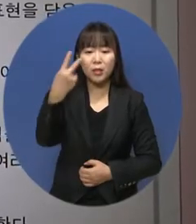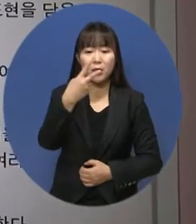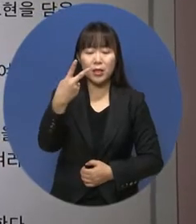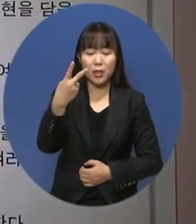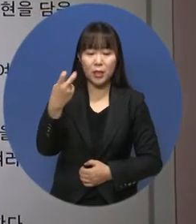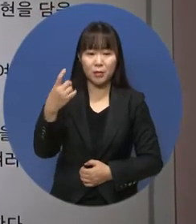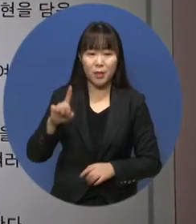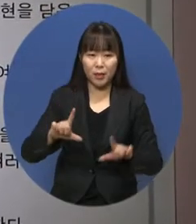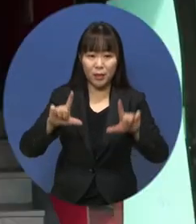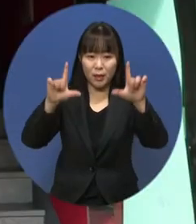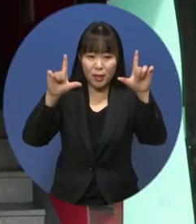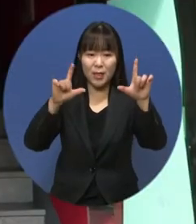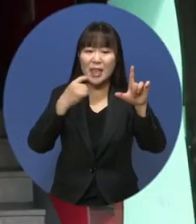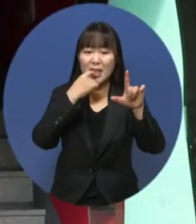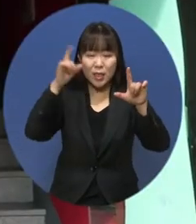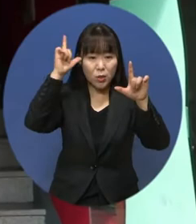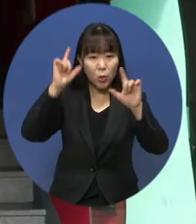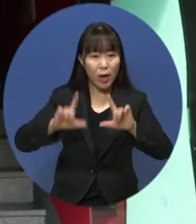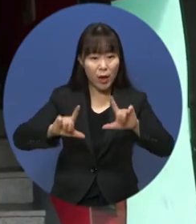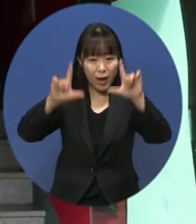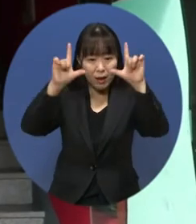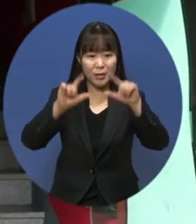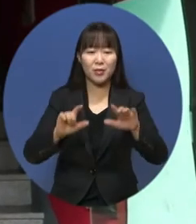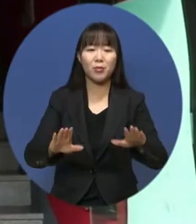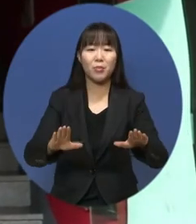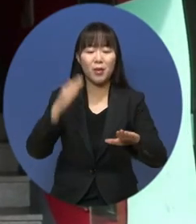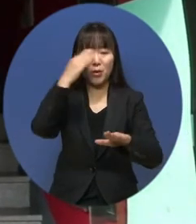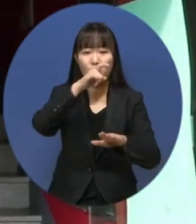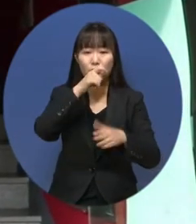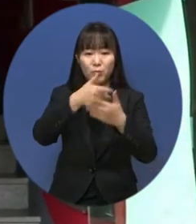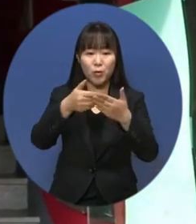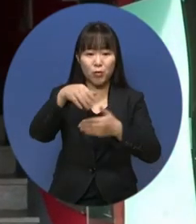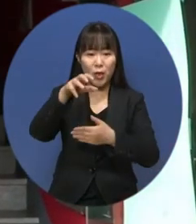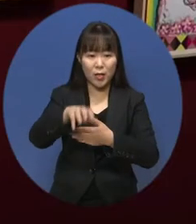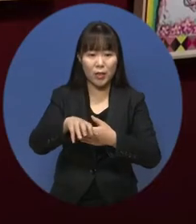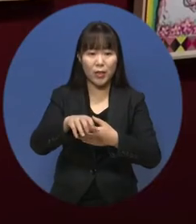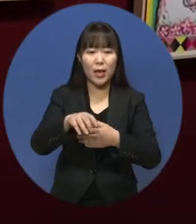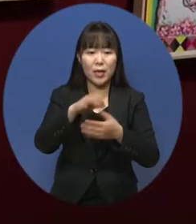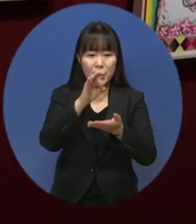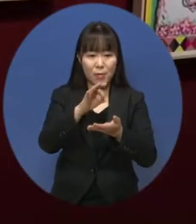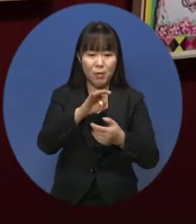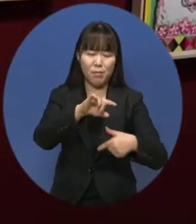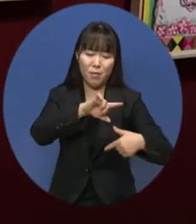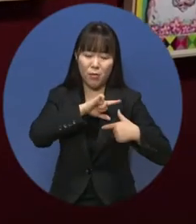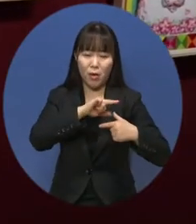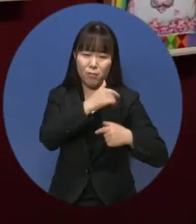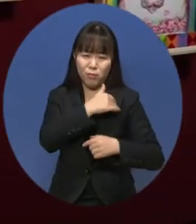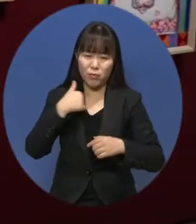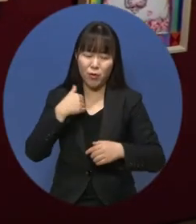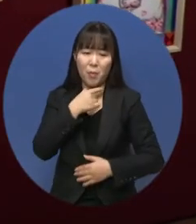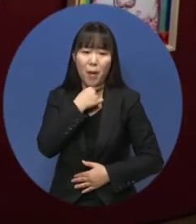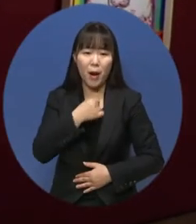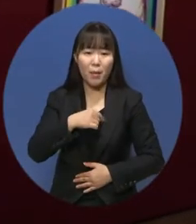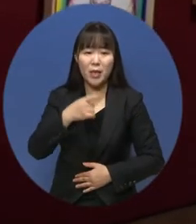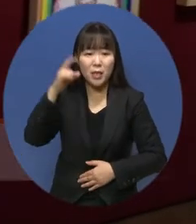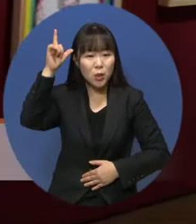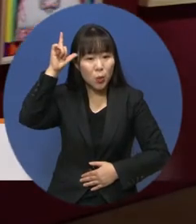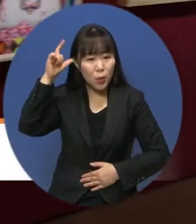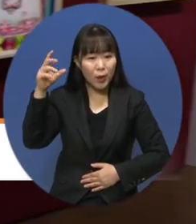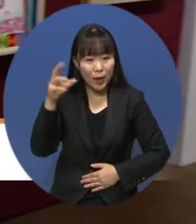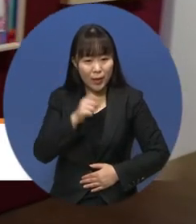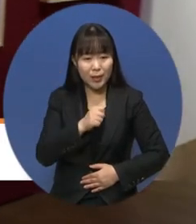2021년 신축년 하얀 소의 해를 맞아 여수미술관에서는 재물, 명예, 풍요기원의 상징인 소를